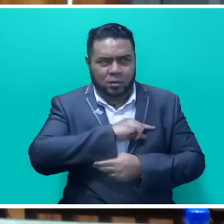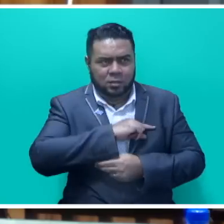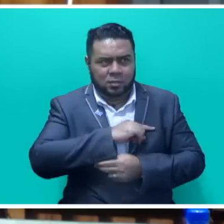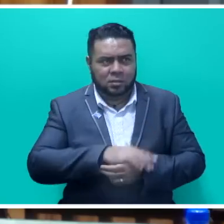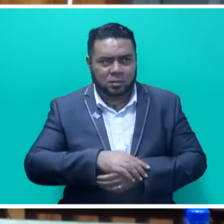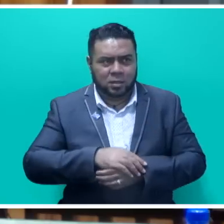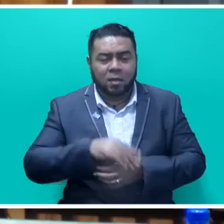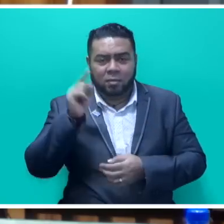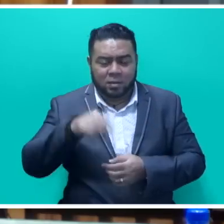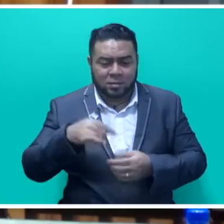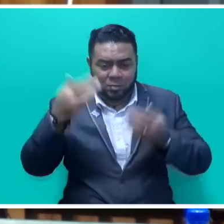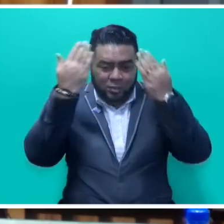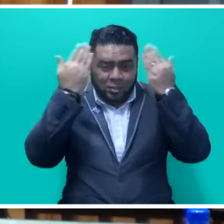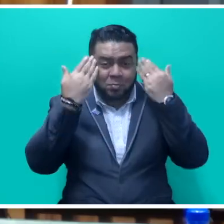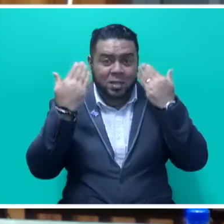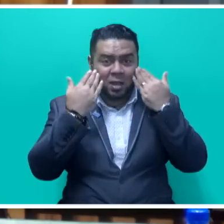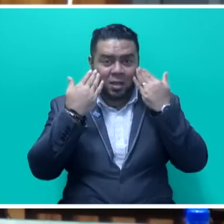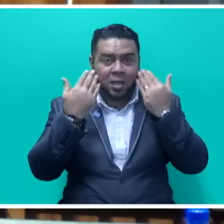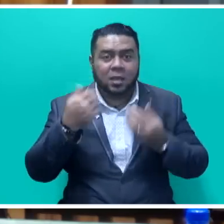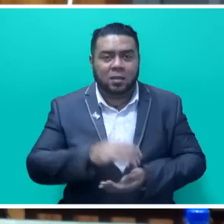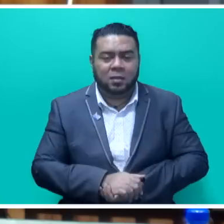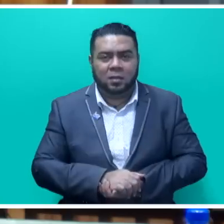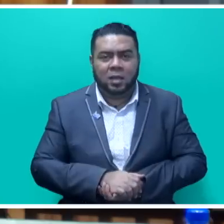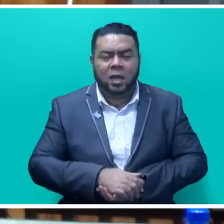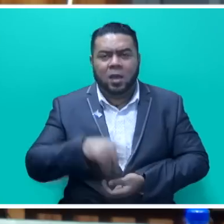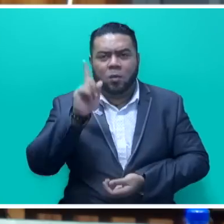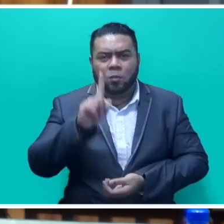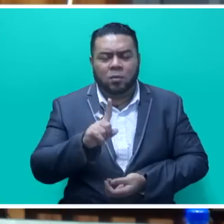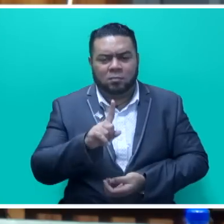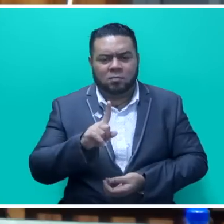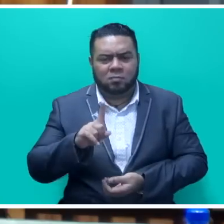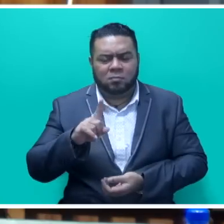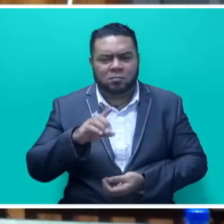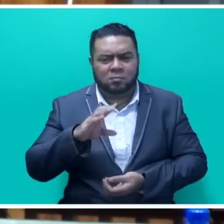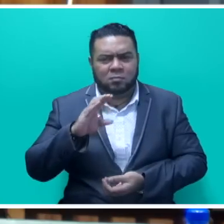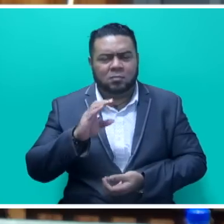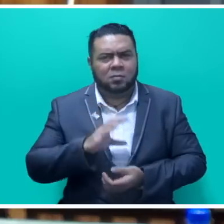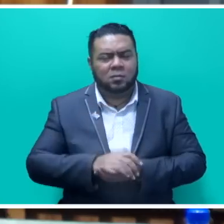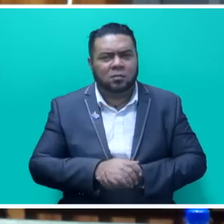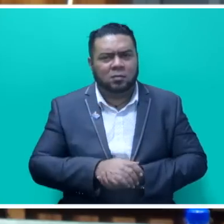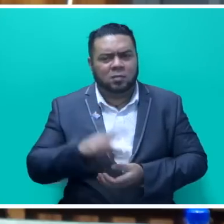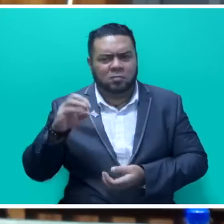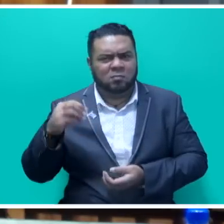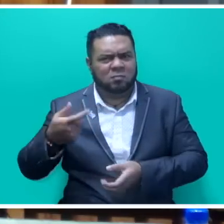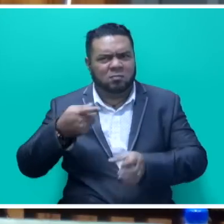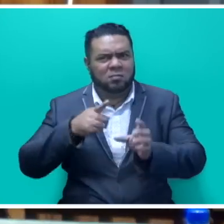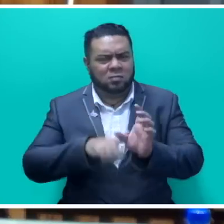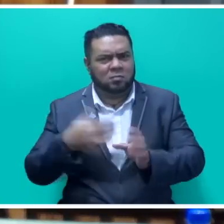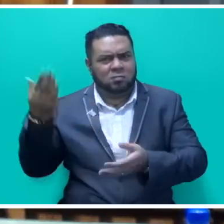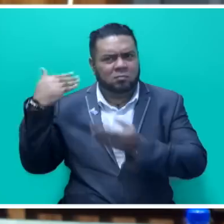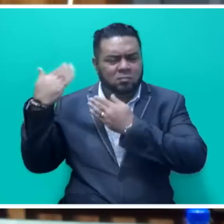महोदय लगभग 1000 से ज़्यादा लोग भाग ले रहे हैं.